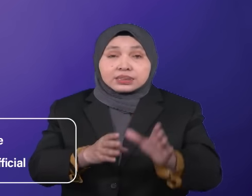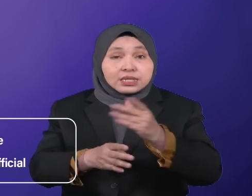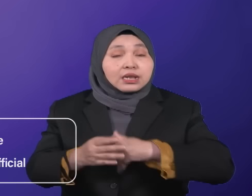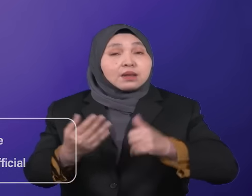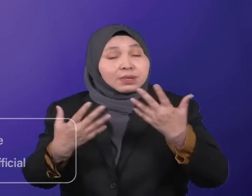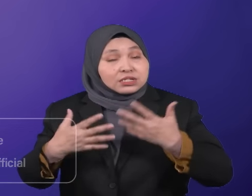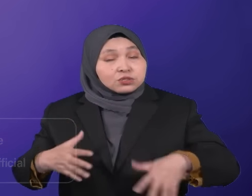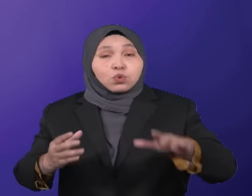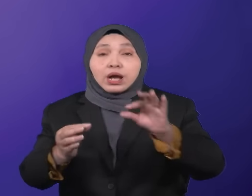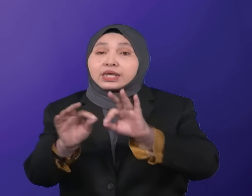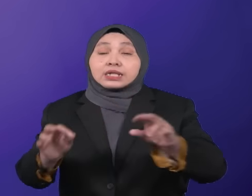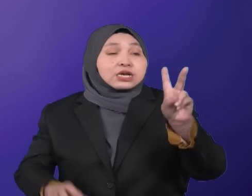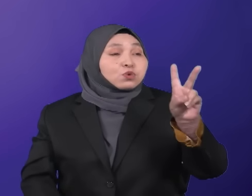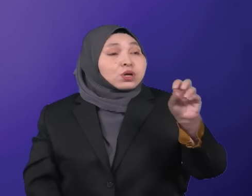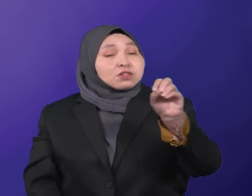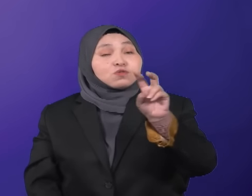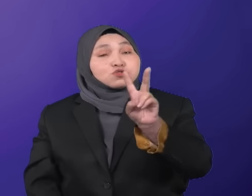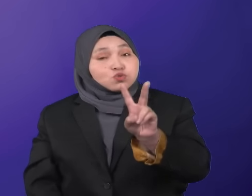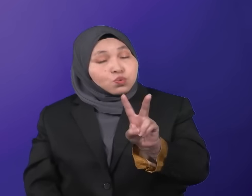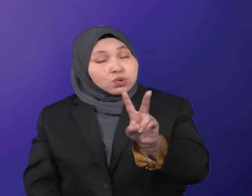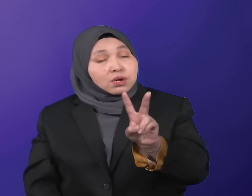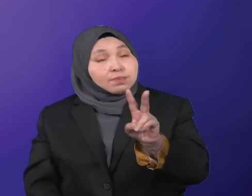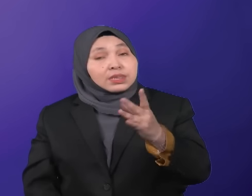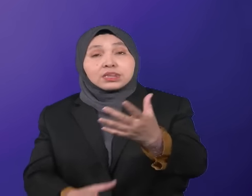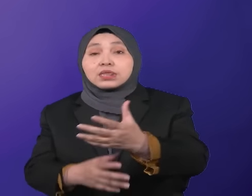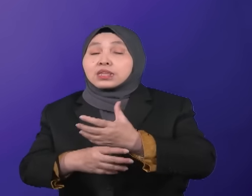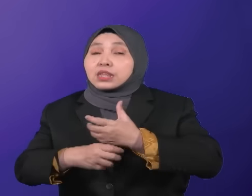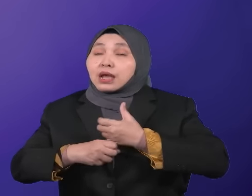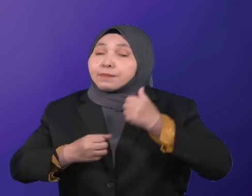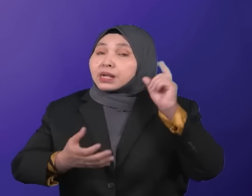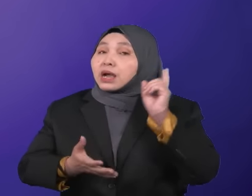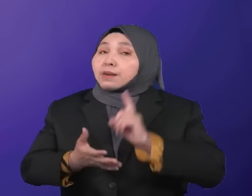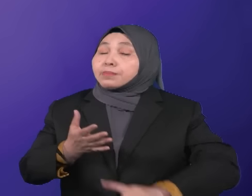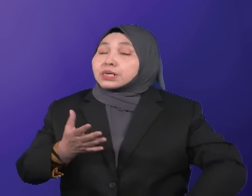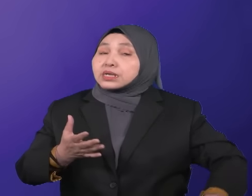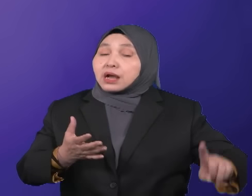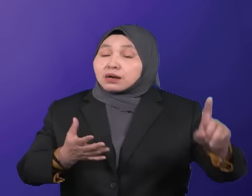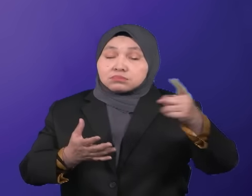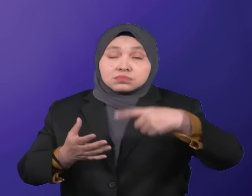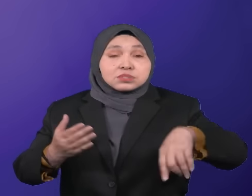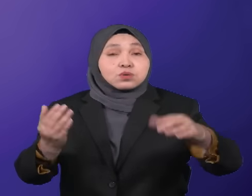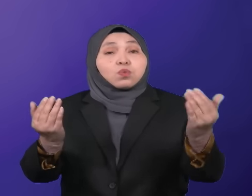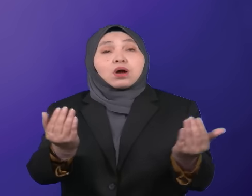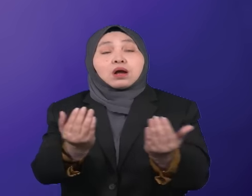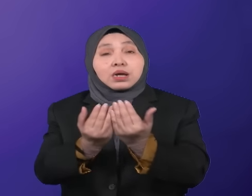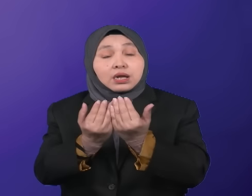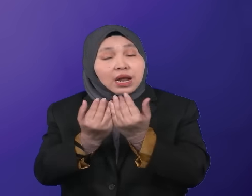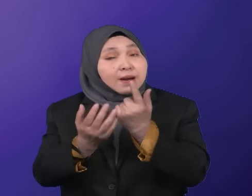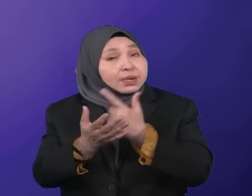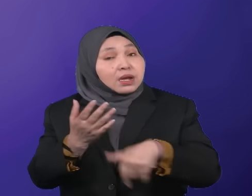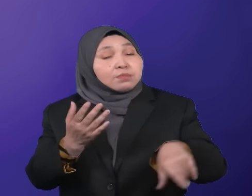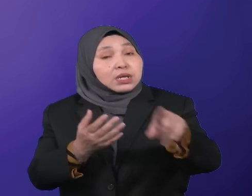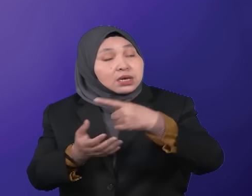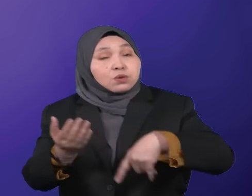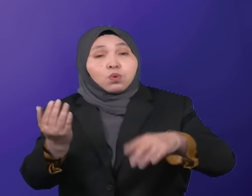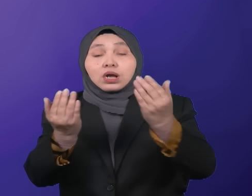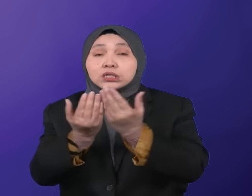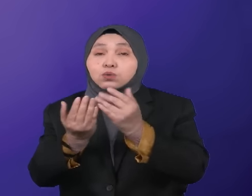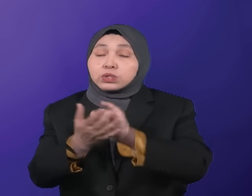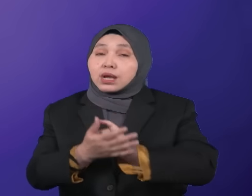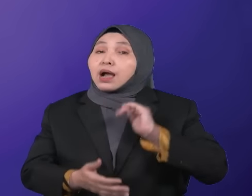ayat yang ke-202, memperolehi apa yang mereka doakan. Apa yang mereka doakan itulah yang